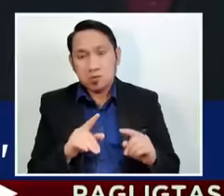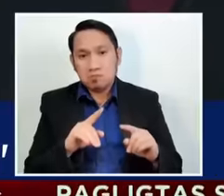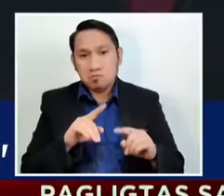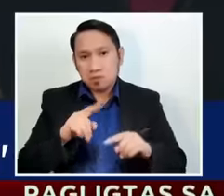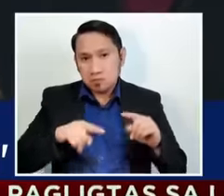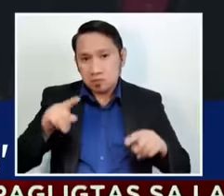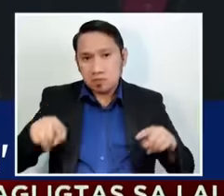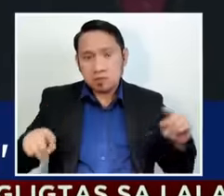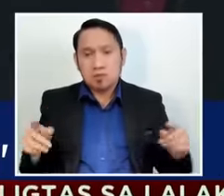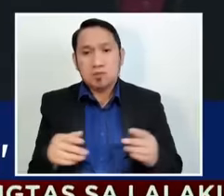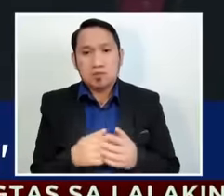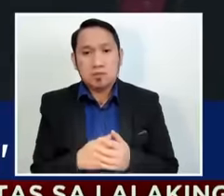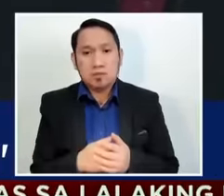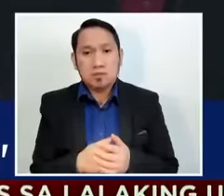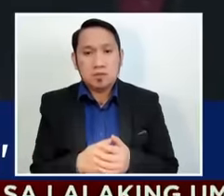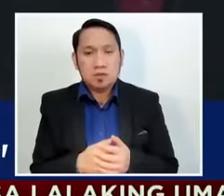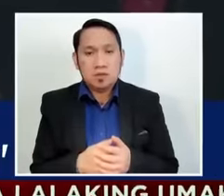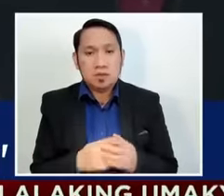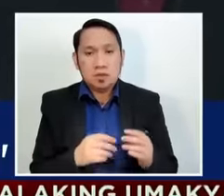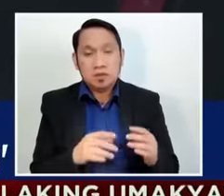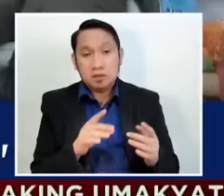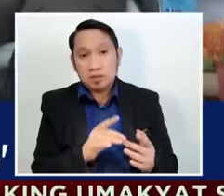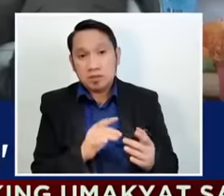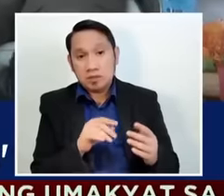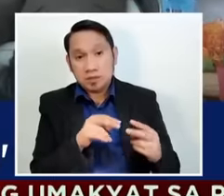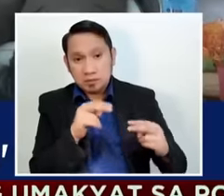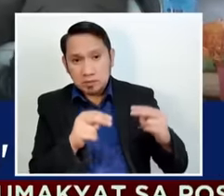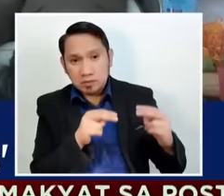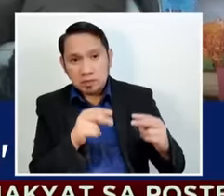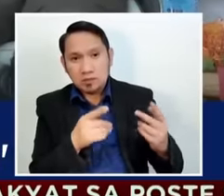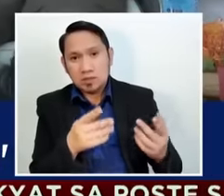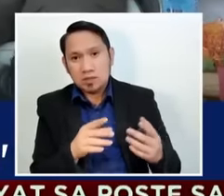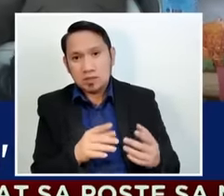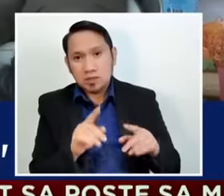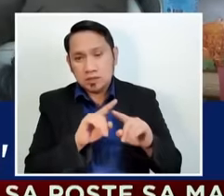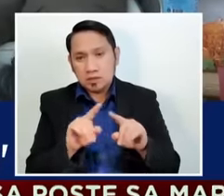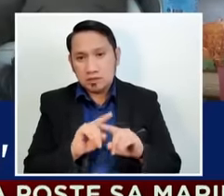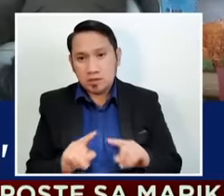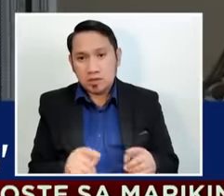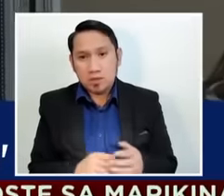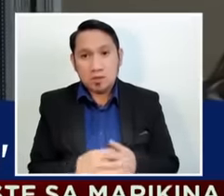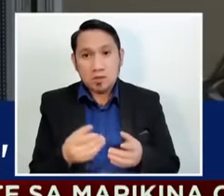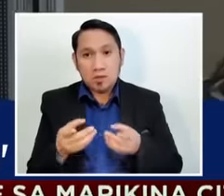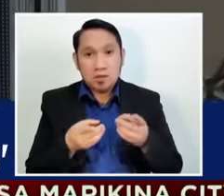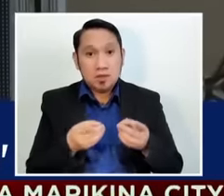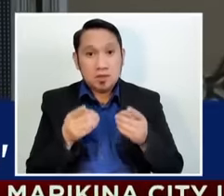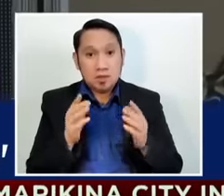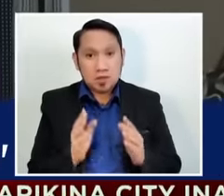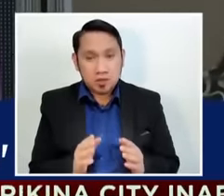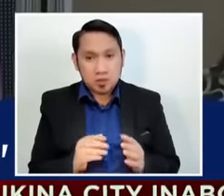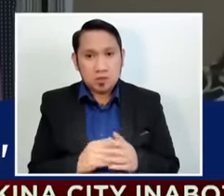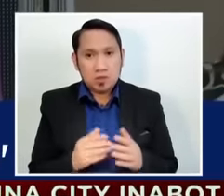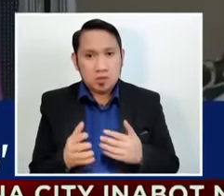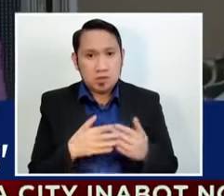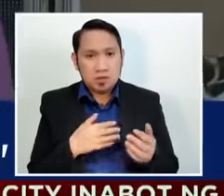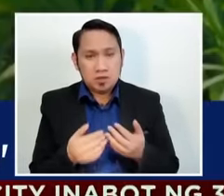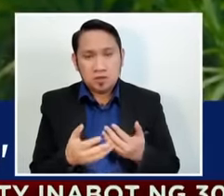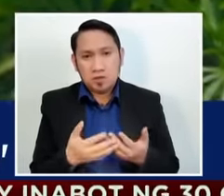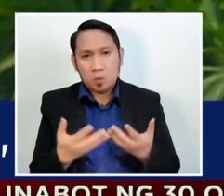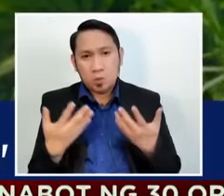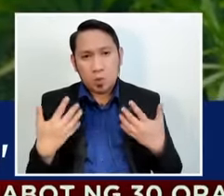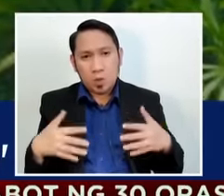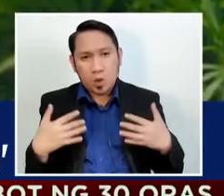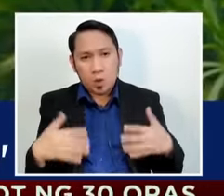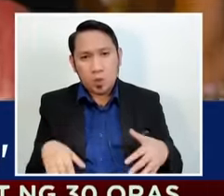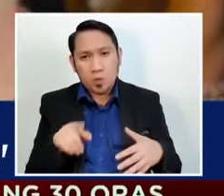wide spectrum po. Parang bawat special kid po, iba-iba talaga. Aminado ang direktor na si FM Reyes, kahit na mabibigat ang eksena,